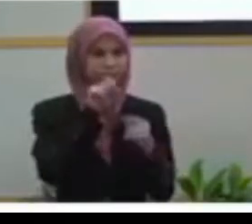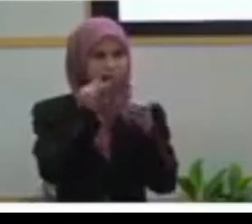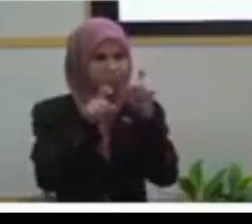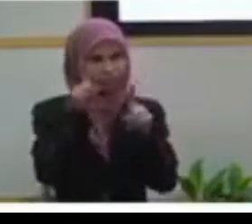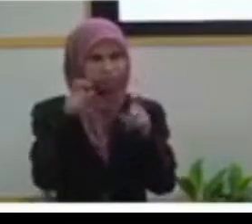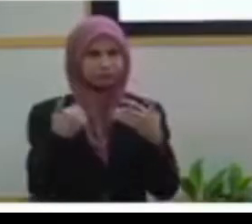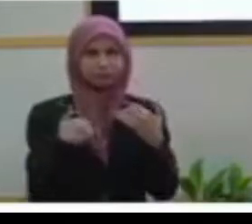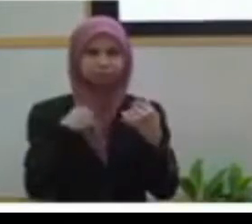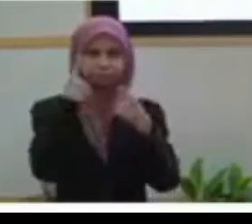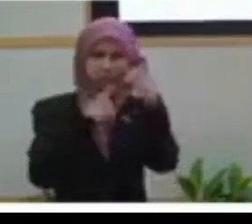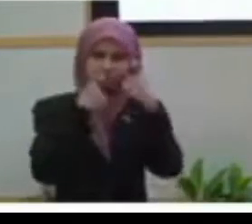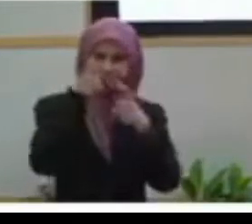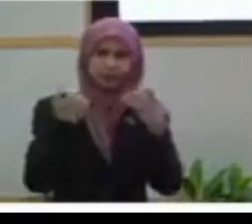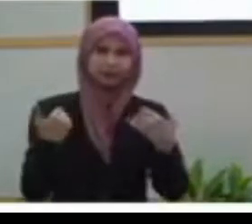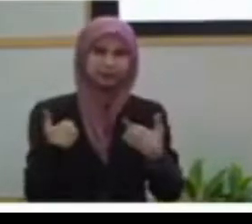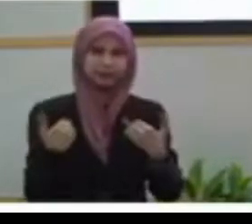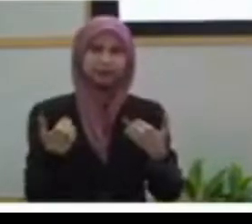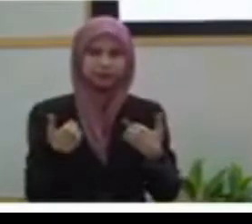pertanyaan-pertanyaan, daripada